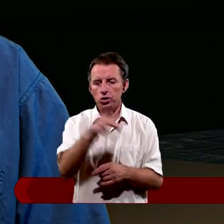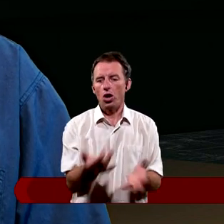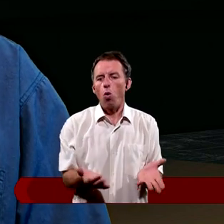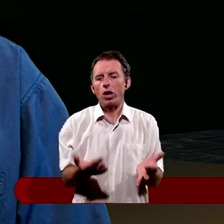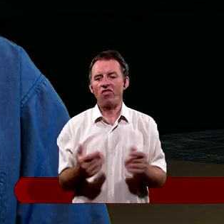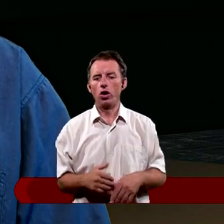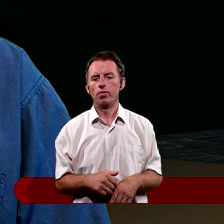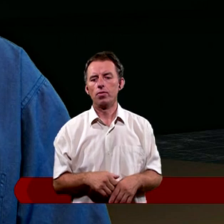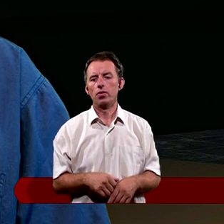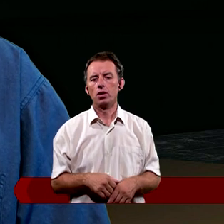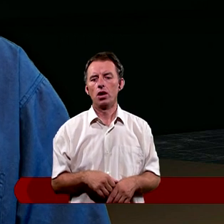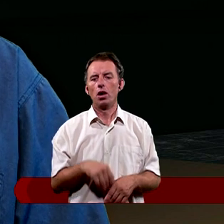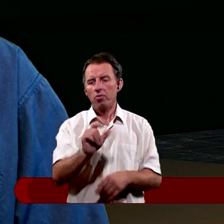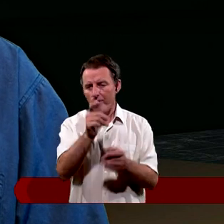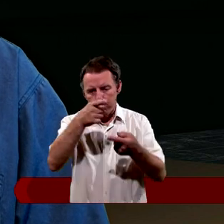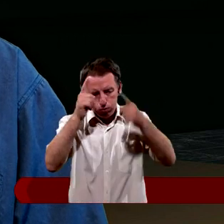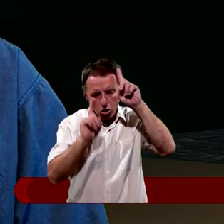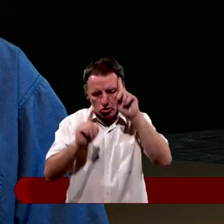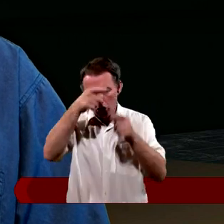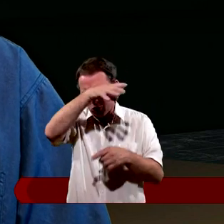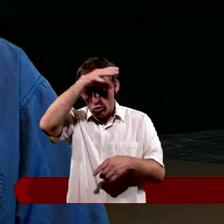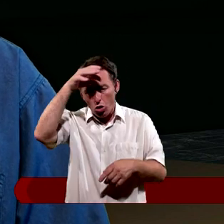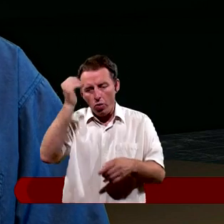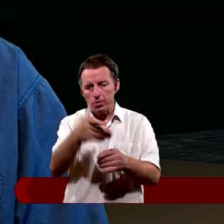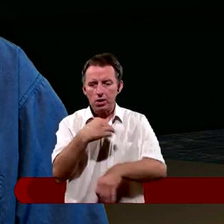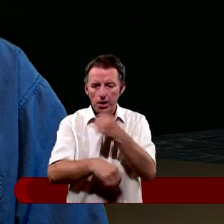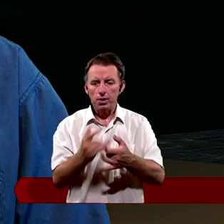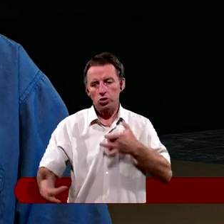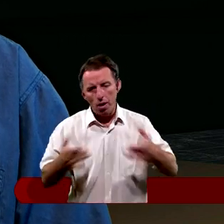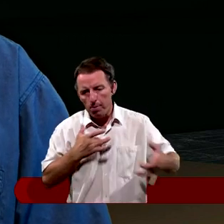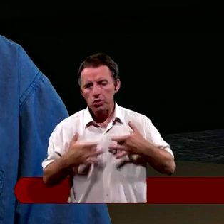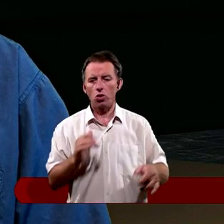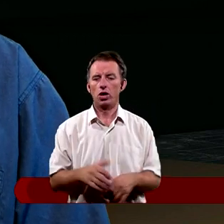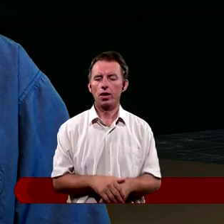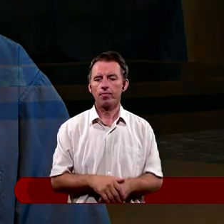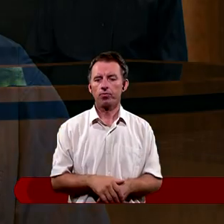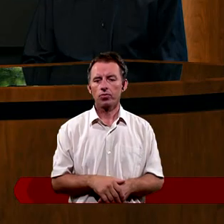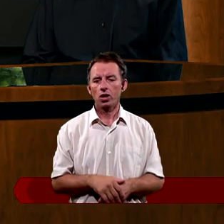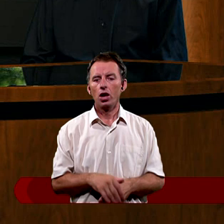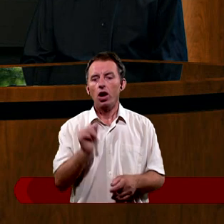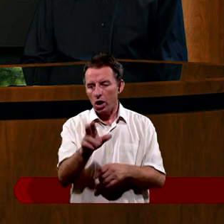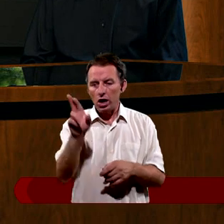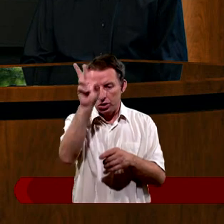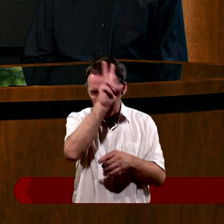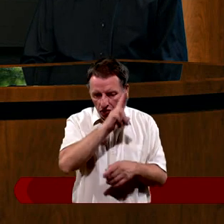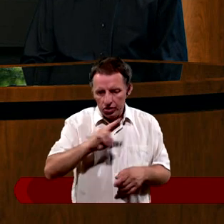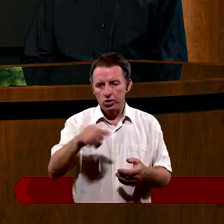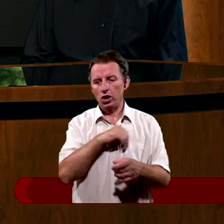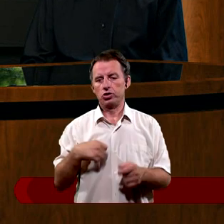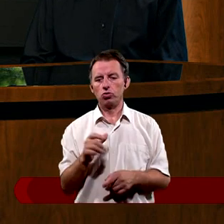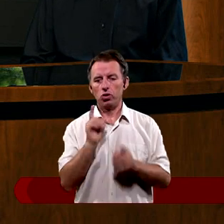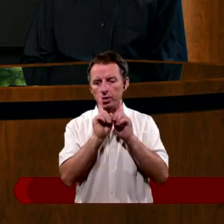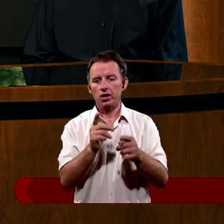łatwo, w pocie czoła będzie pracował, będzie się męczył. Prawda? Czyli zmieniła się rzeczywistość. Rzeczywistość,